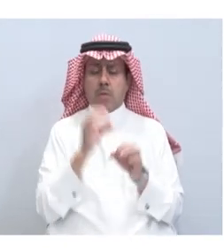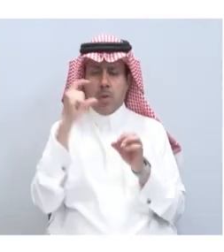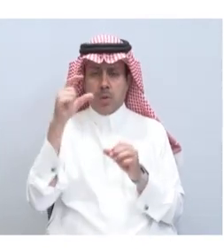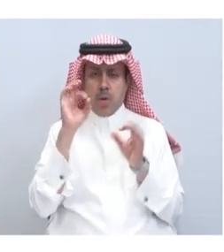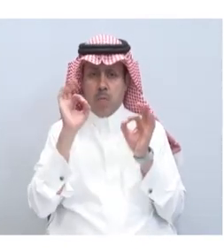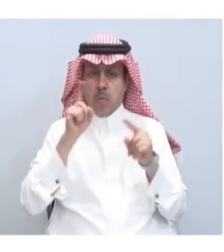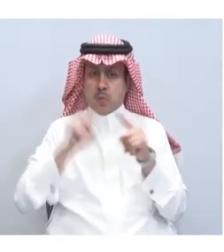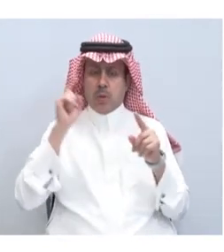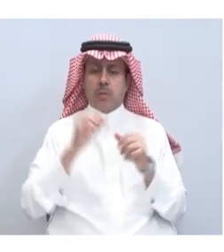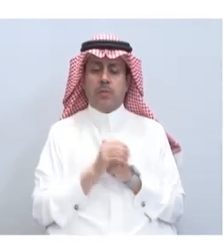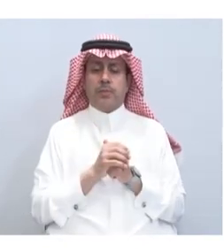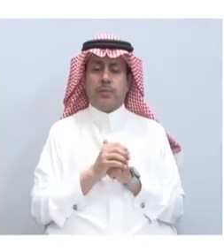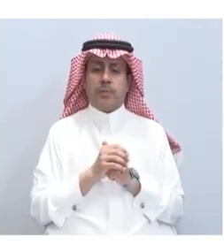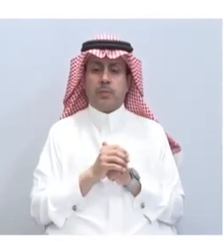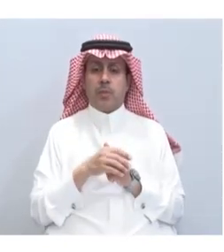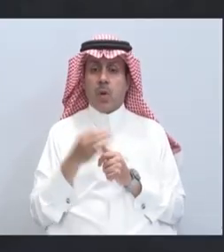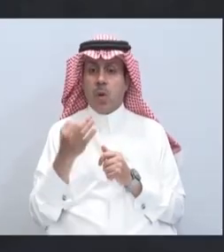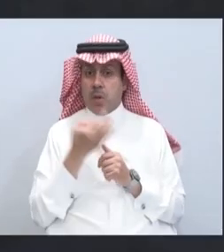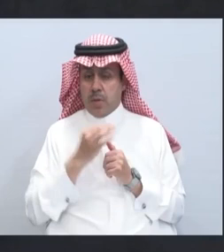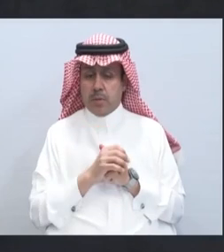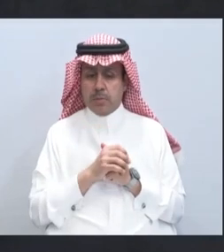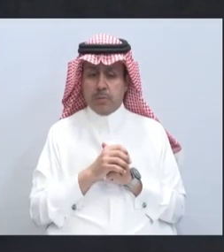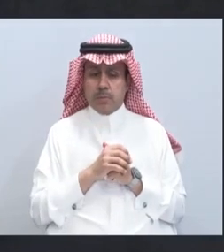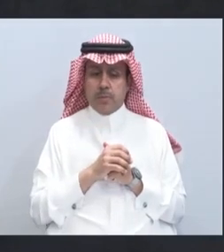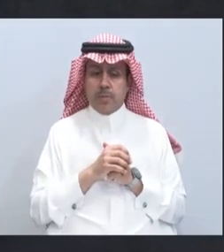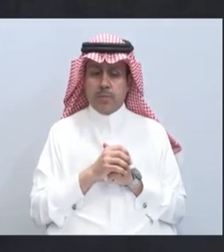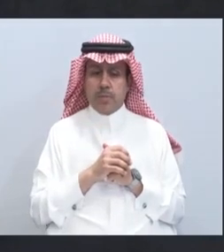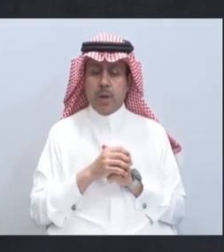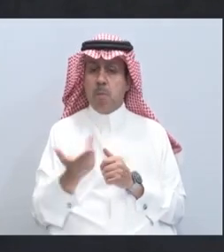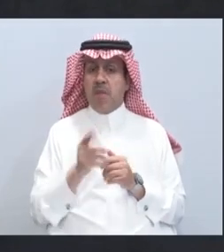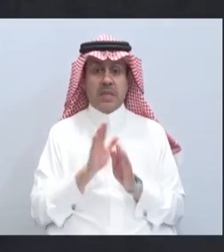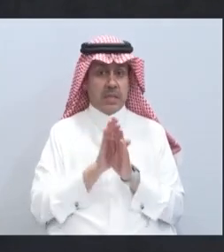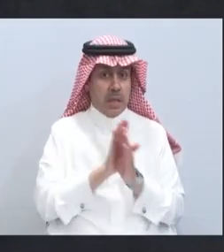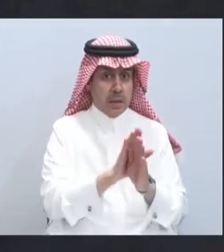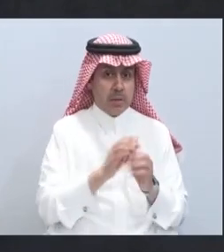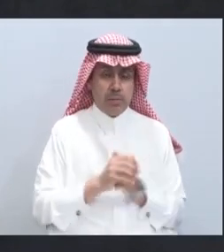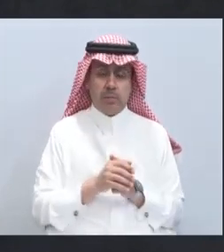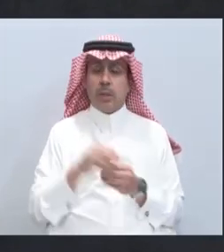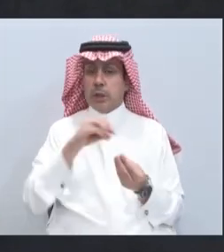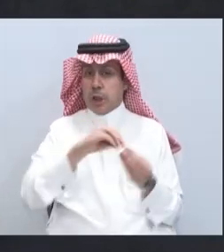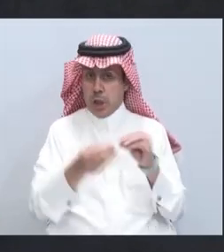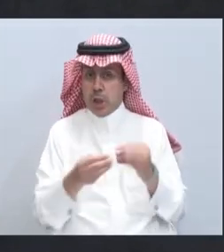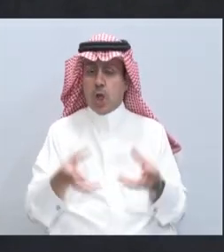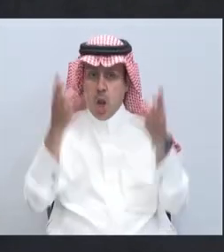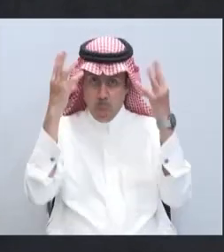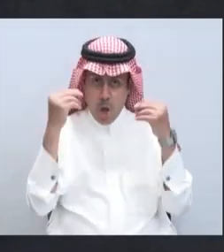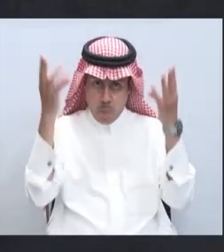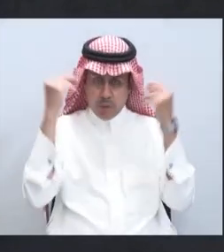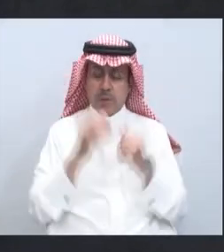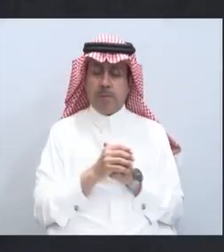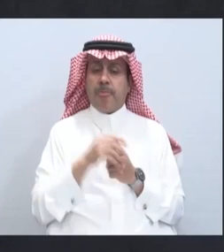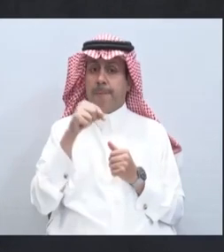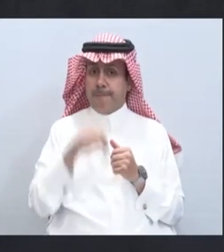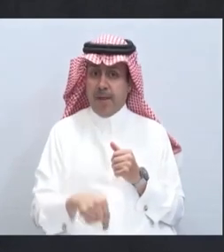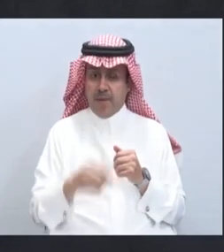وسرعه لو تحدثنا ما ساعدت هذه تقنيه المعلومات في